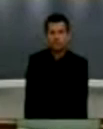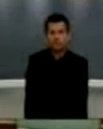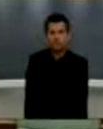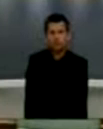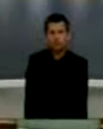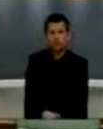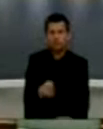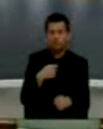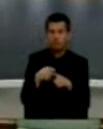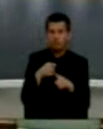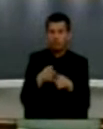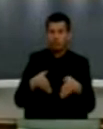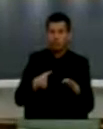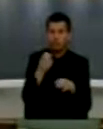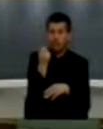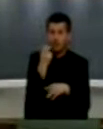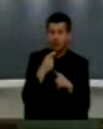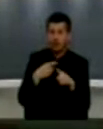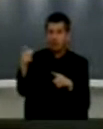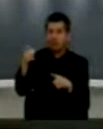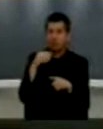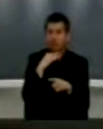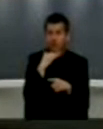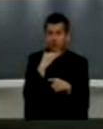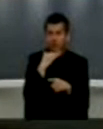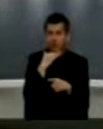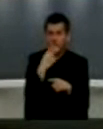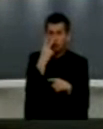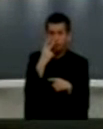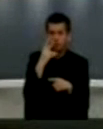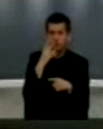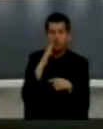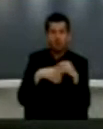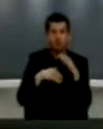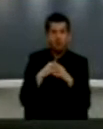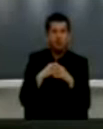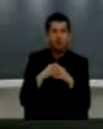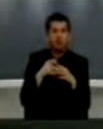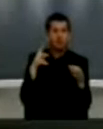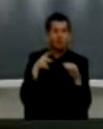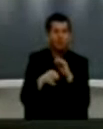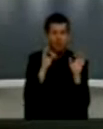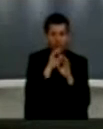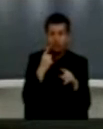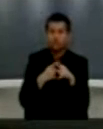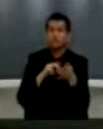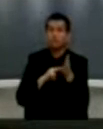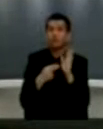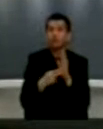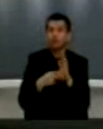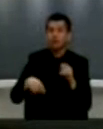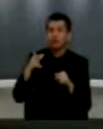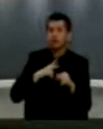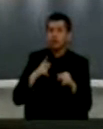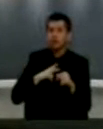Regulimi i rrugës Prishtinë-Mitrovicë, përveç se është duke u bërë ndërtimi pafund, po ashtu është bërë edhe problematik për banorët e